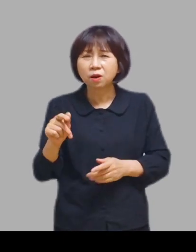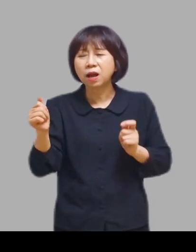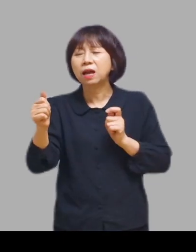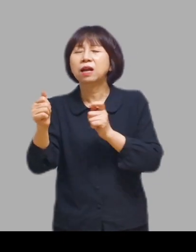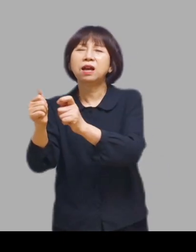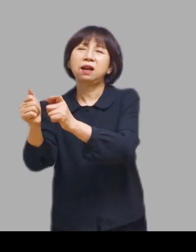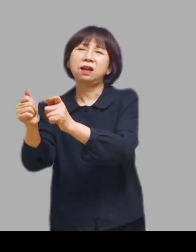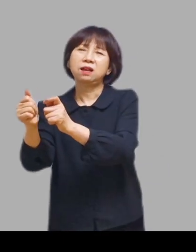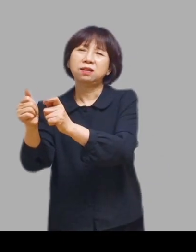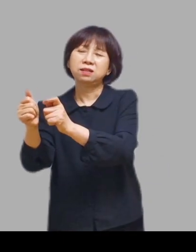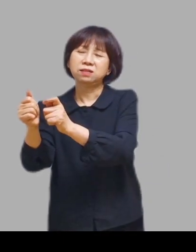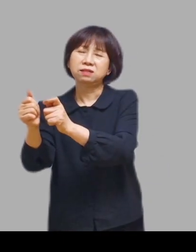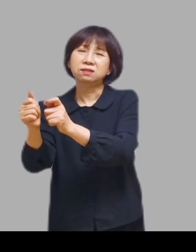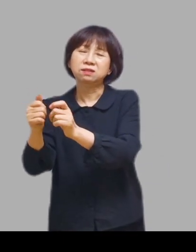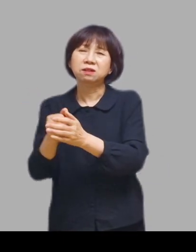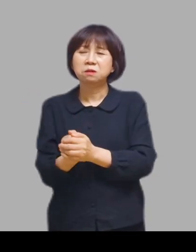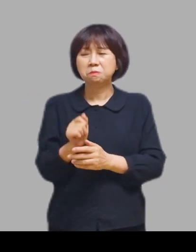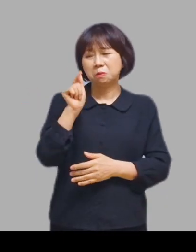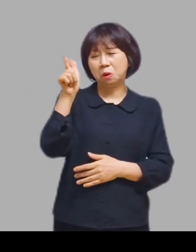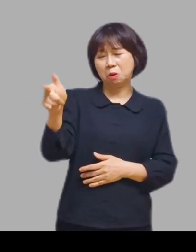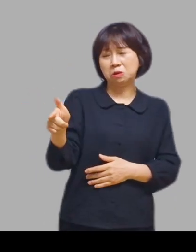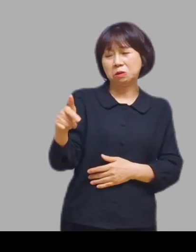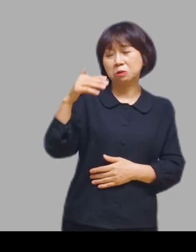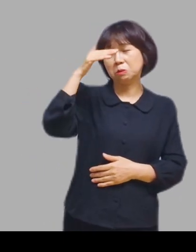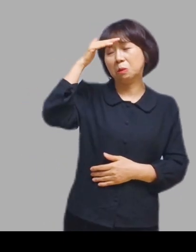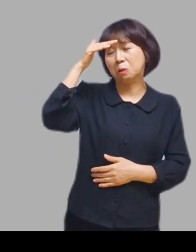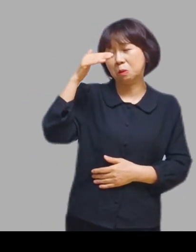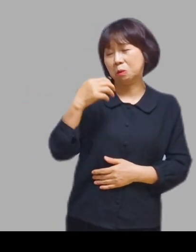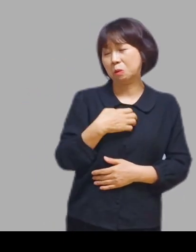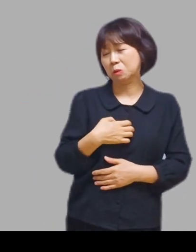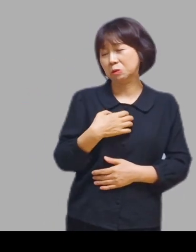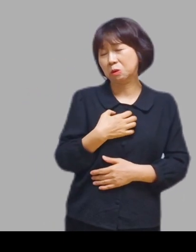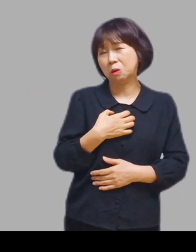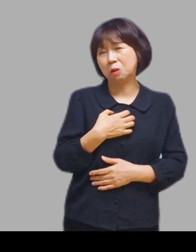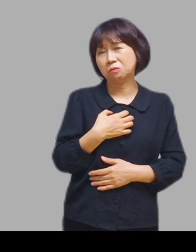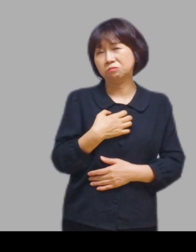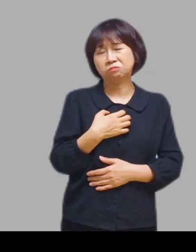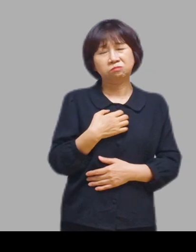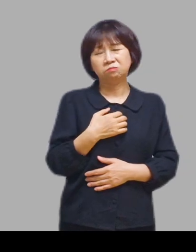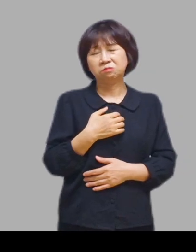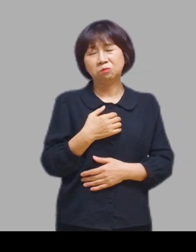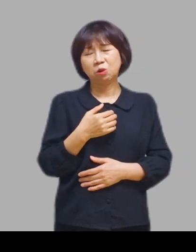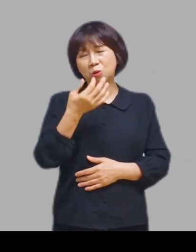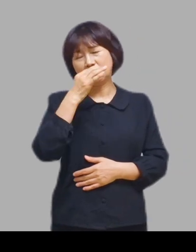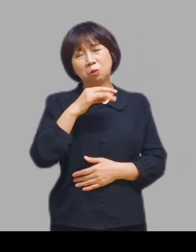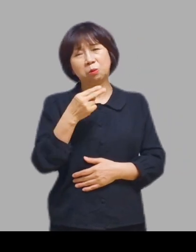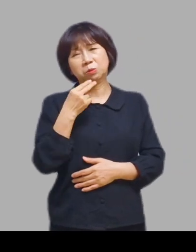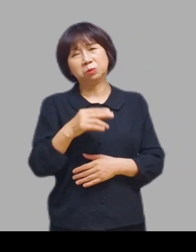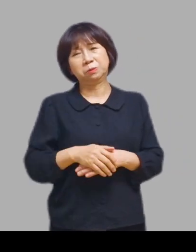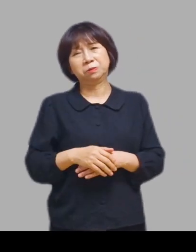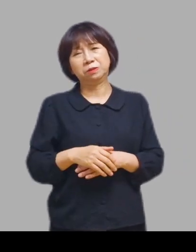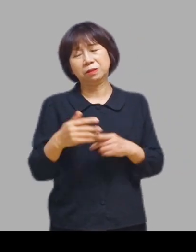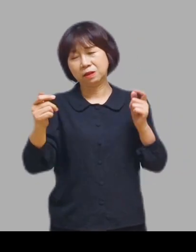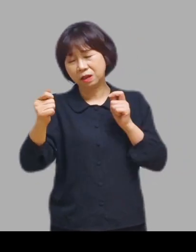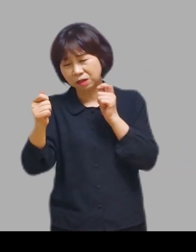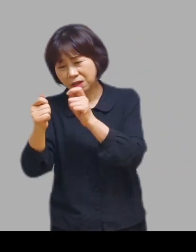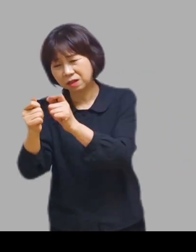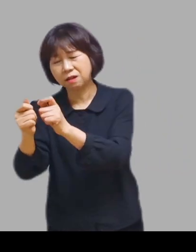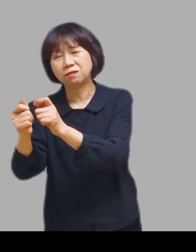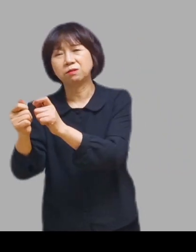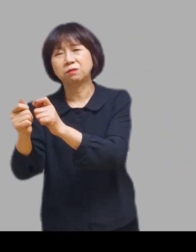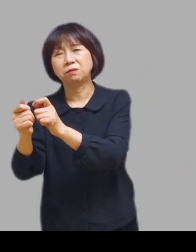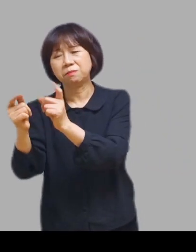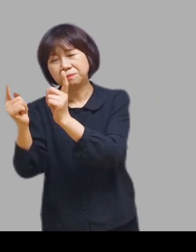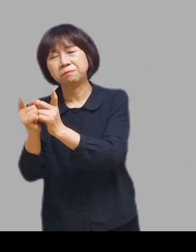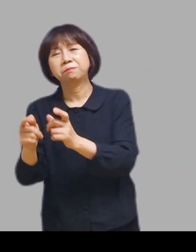시작이 됩니다. 멀리서 걱정하는 것만으로는 사람의 상처가 낫지 않아요. 어떻게 해야 된다고요? 가까이 가야